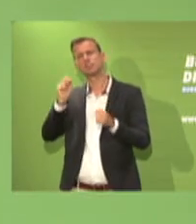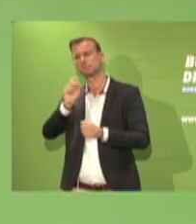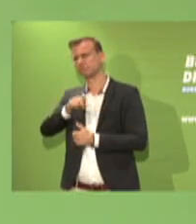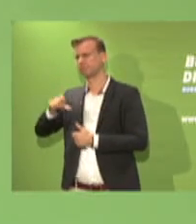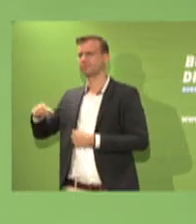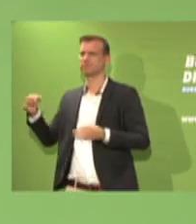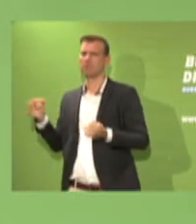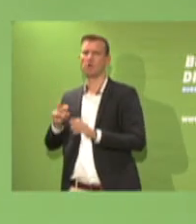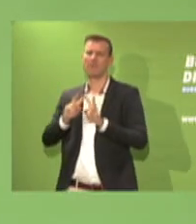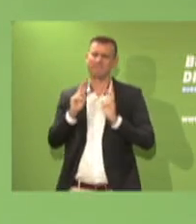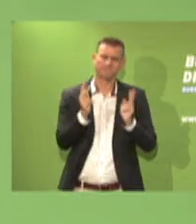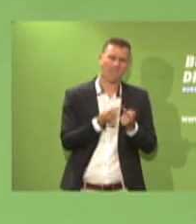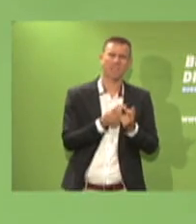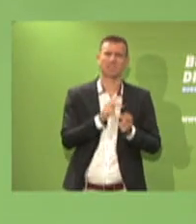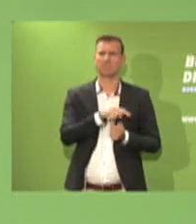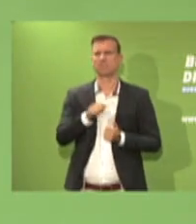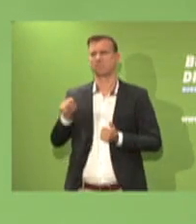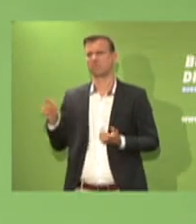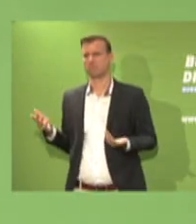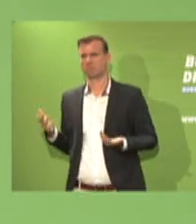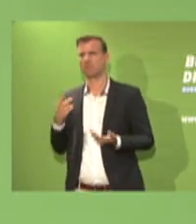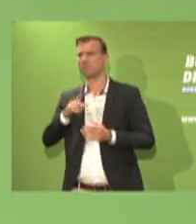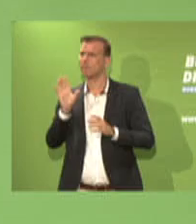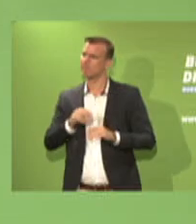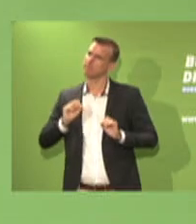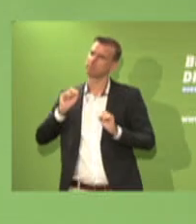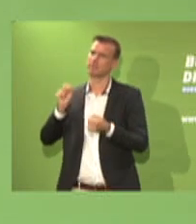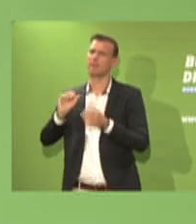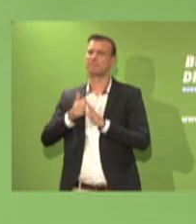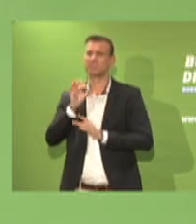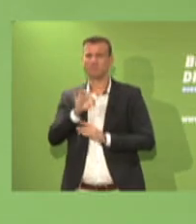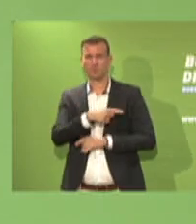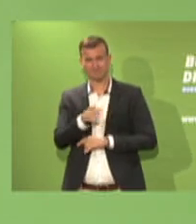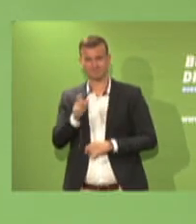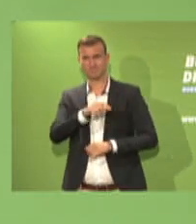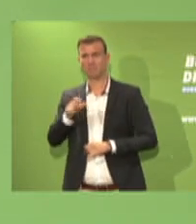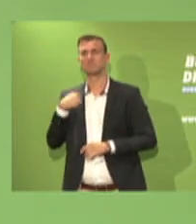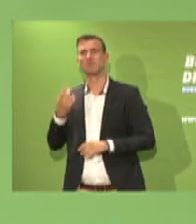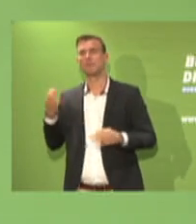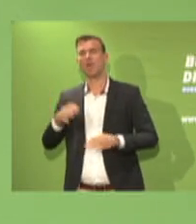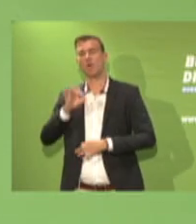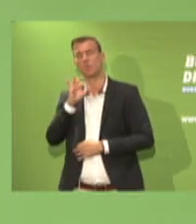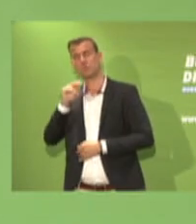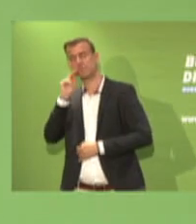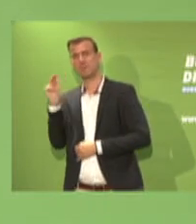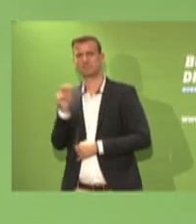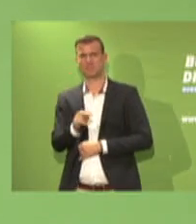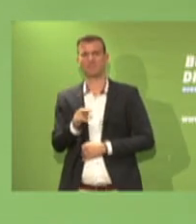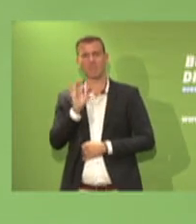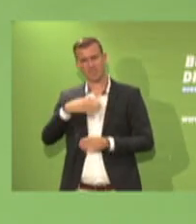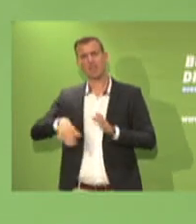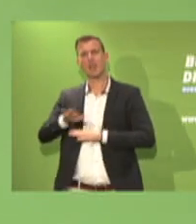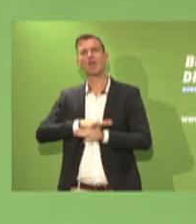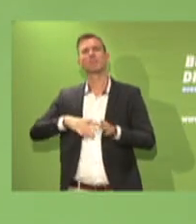Menschen, von Vereinen, die sich dort auch einbringen. Und ich glaube, gerade für diese Menschen brauchen wir gute Perspektiven, damit eben das Leben auf dem Land